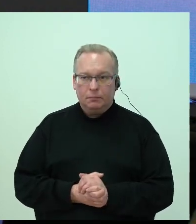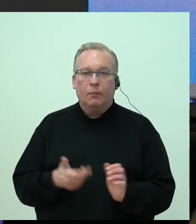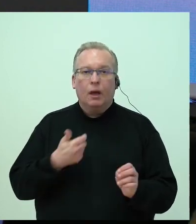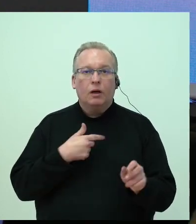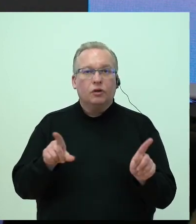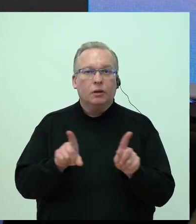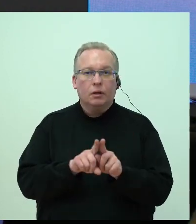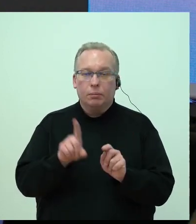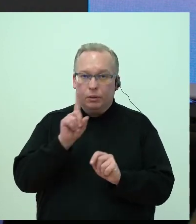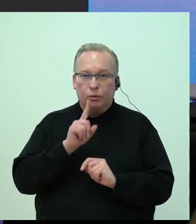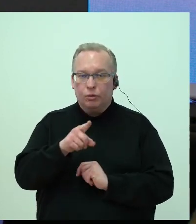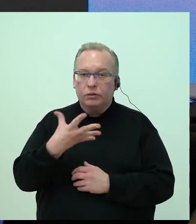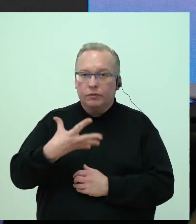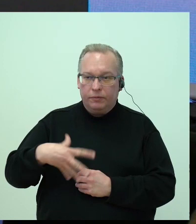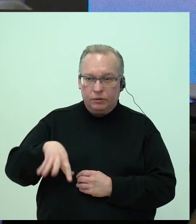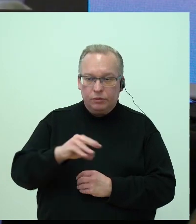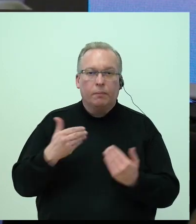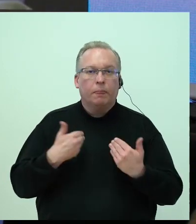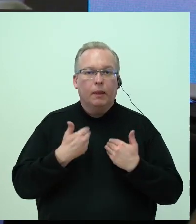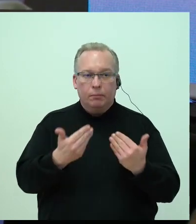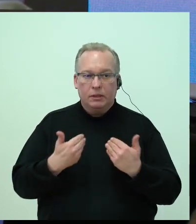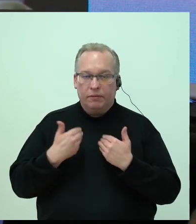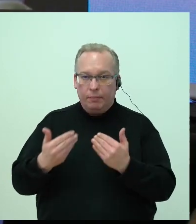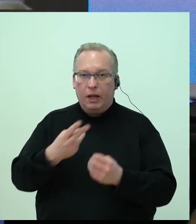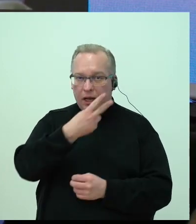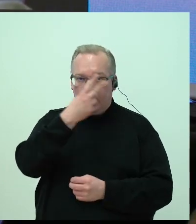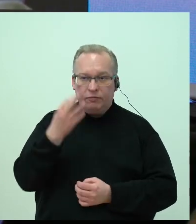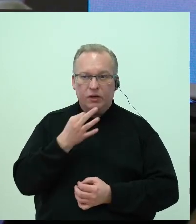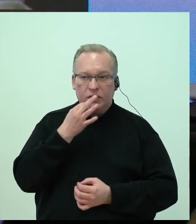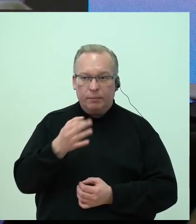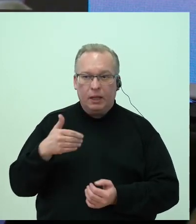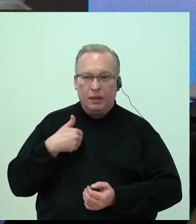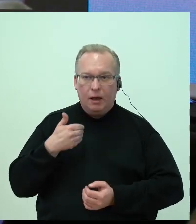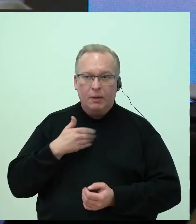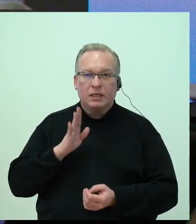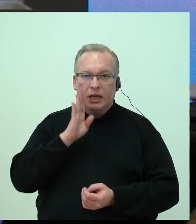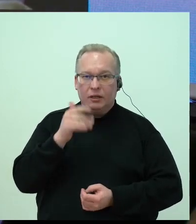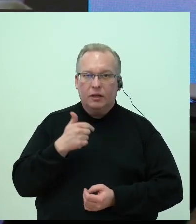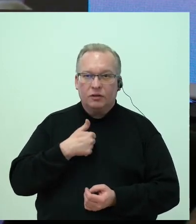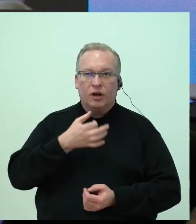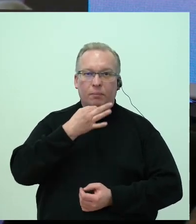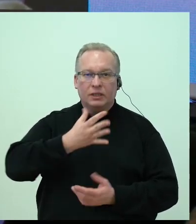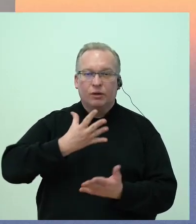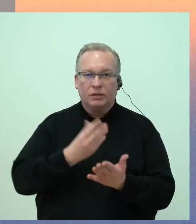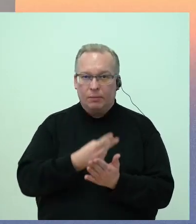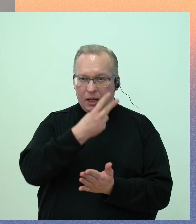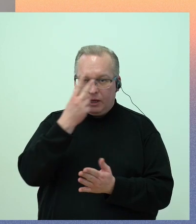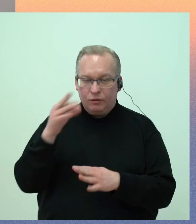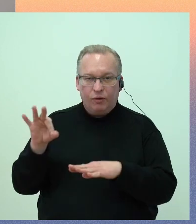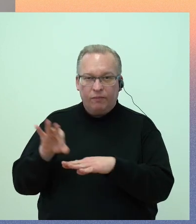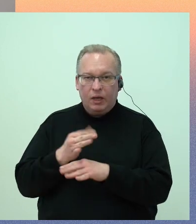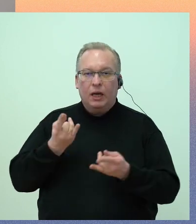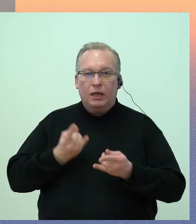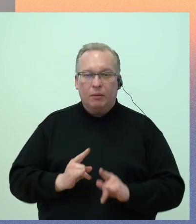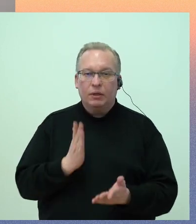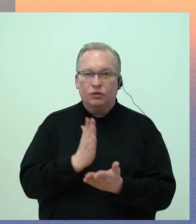aš taip pat norėčiau jūs visus pasveikinti lietuviškai, sakydama labas rytas. Aš tą išmokau iš savo lietuvio vyro, kuris